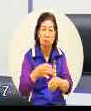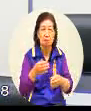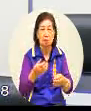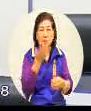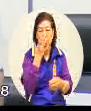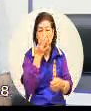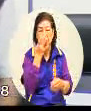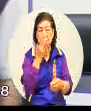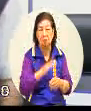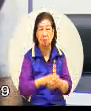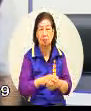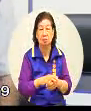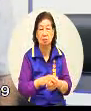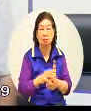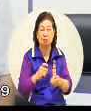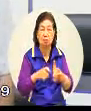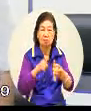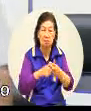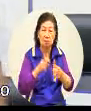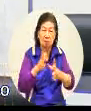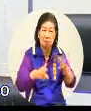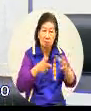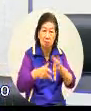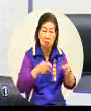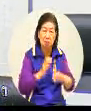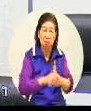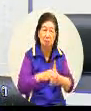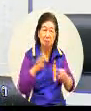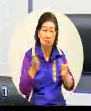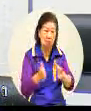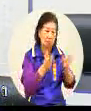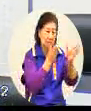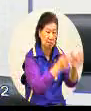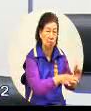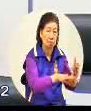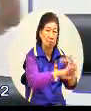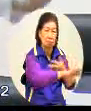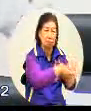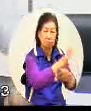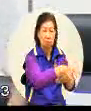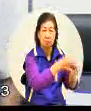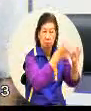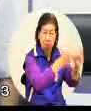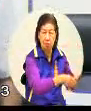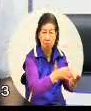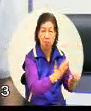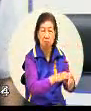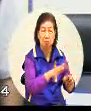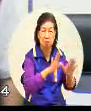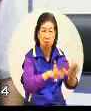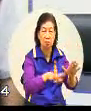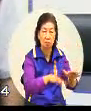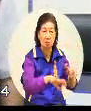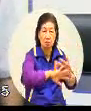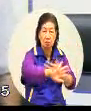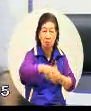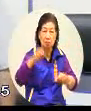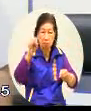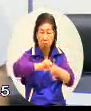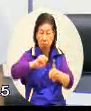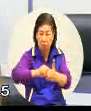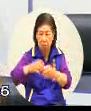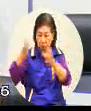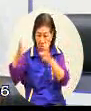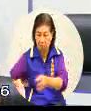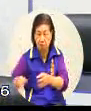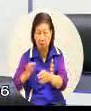这间工厂都后乡都有设啦，都后乡都有设啦，啊，就继续遐做咯，一定得要来澳门遮。地方的人吗？这样